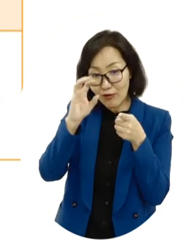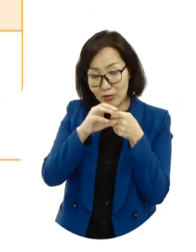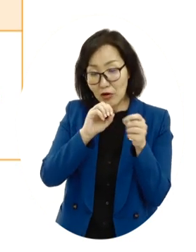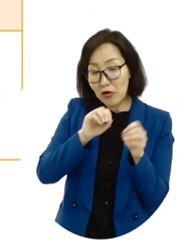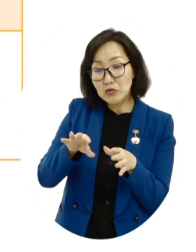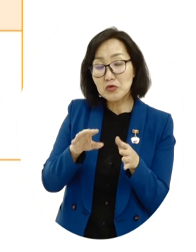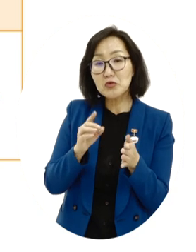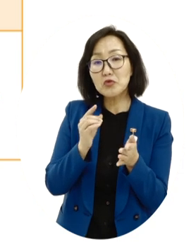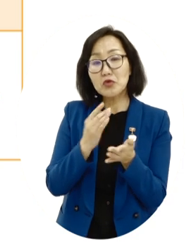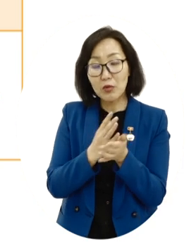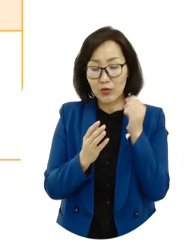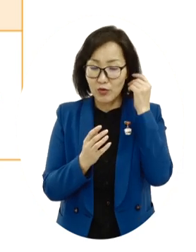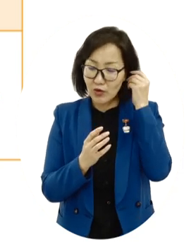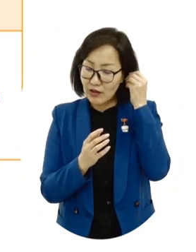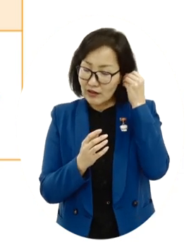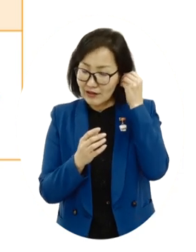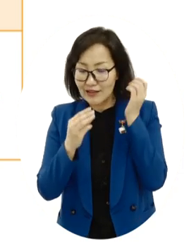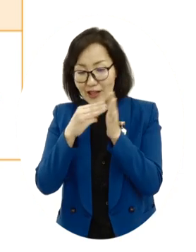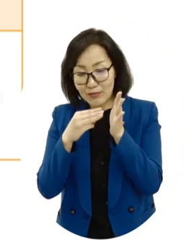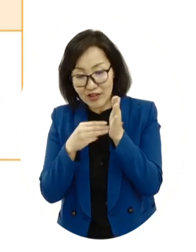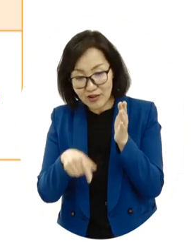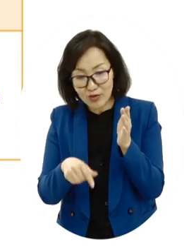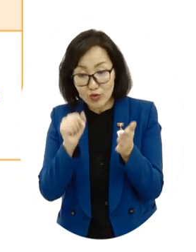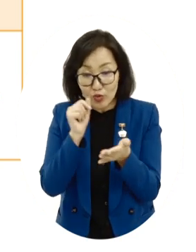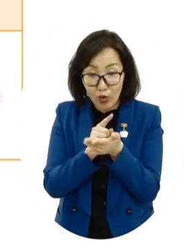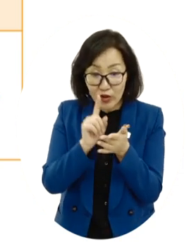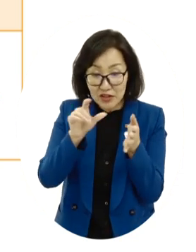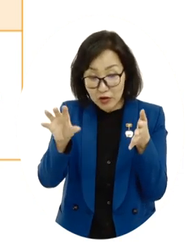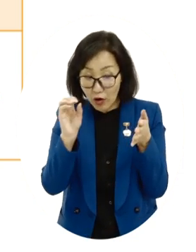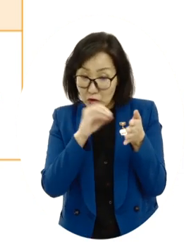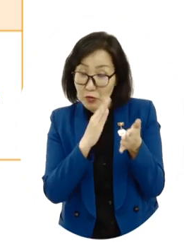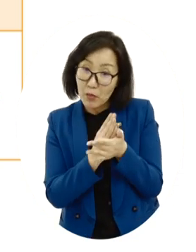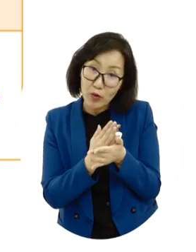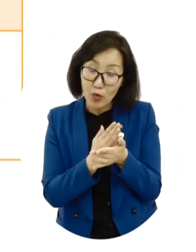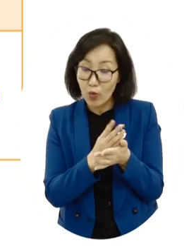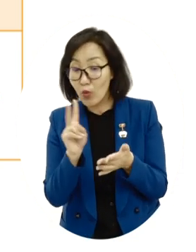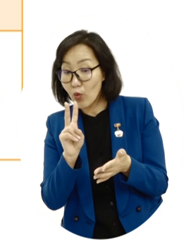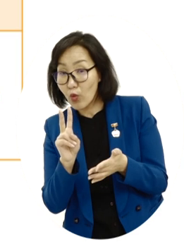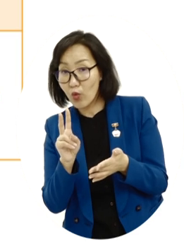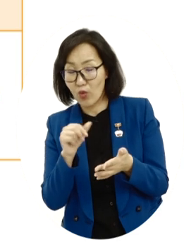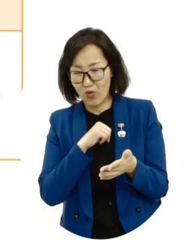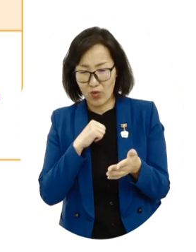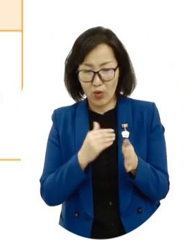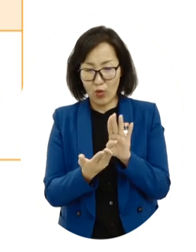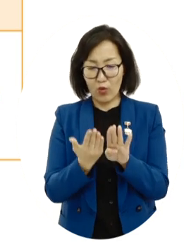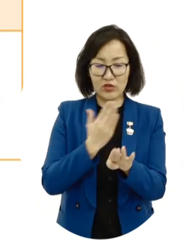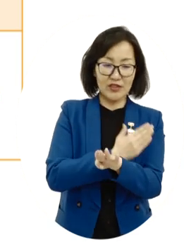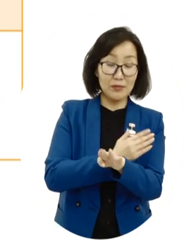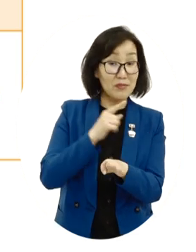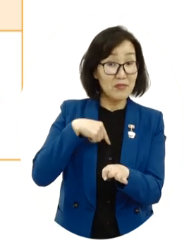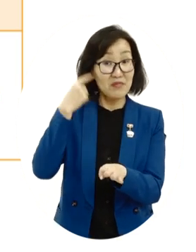уу? Тайлбарлах чухал хэсэг нь орсон уу, үгүй юу гэдгийг урьдчилан мэдэх шаардлагатай. Өөрөөр